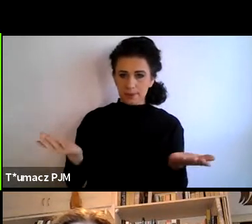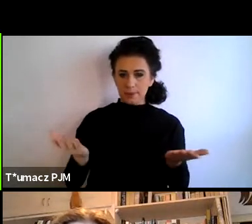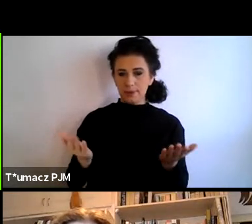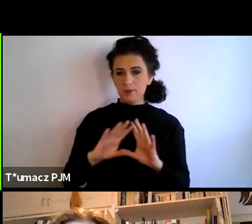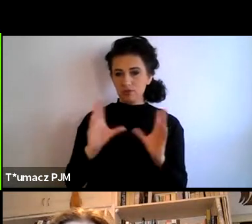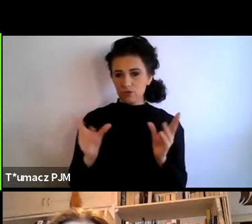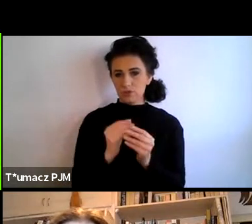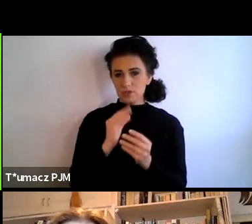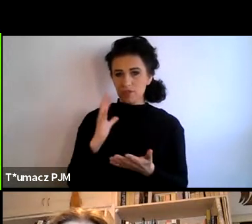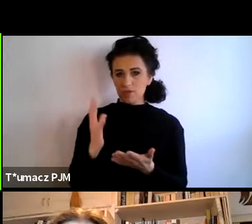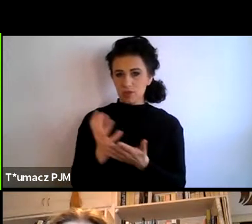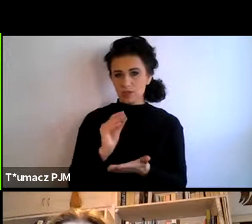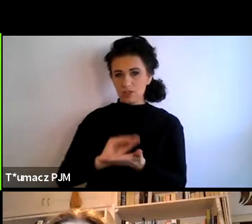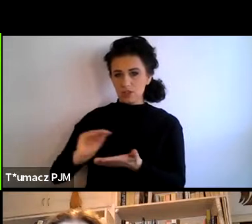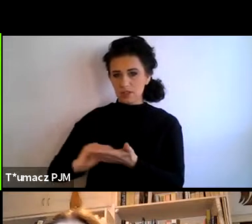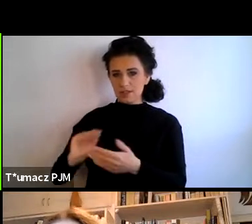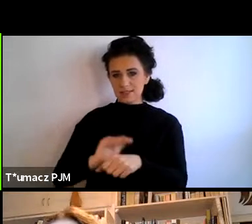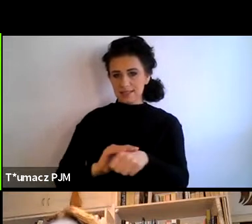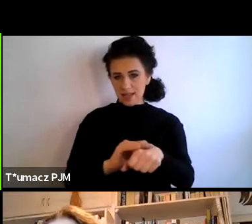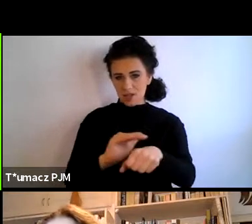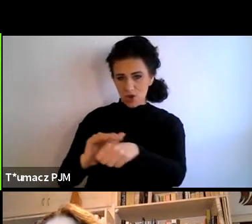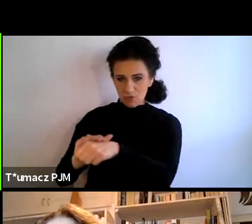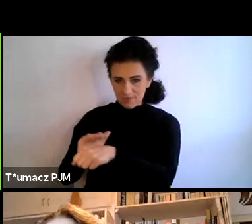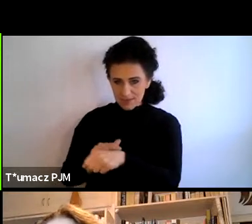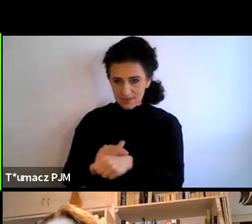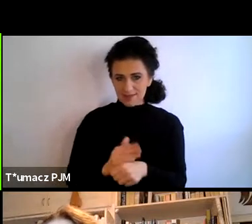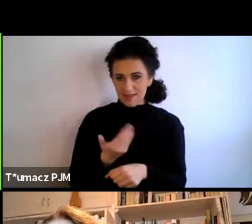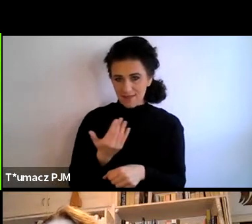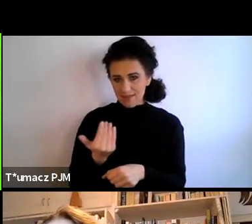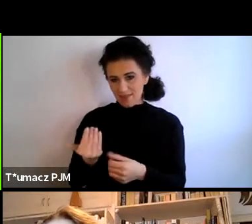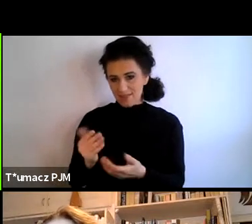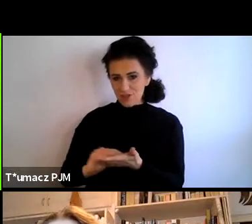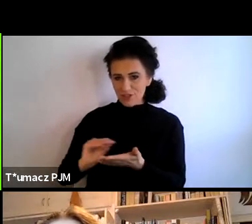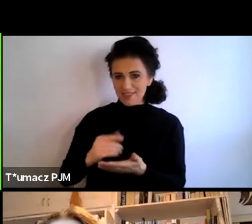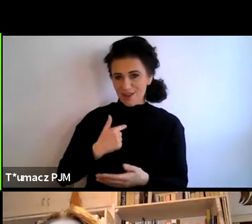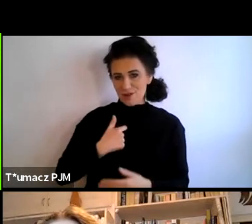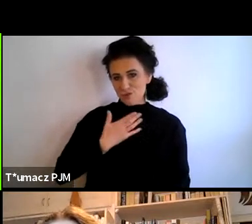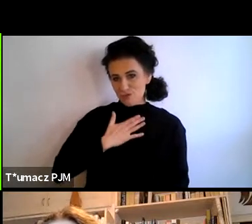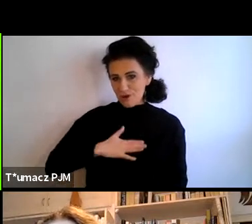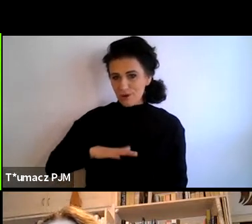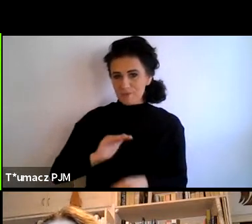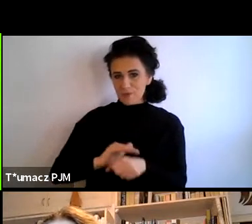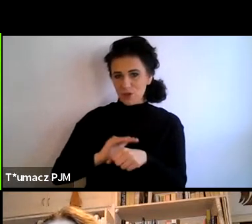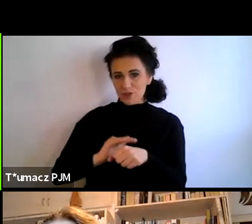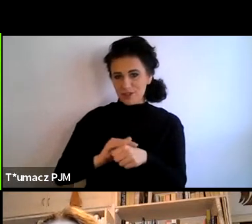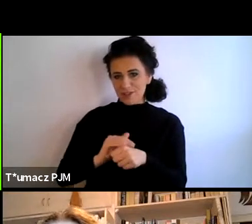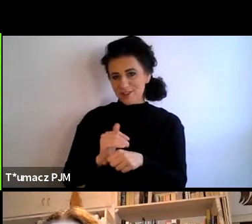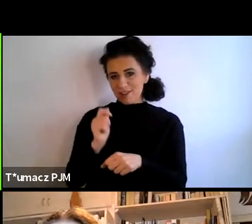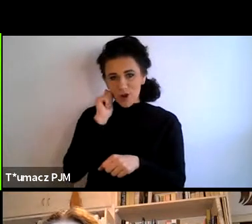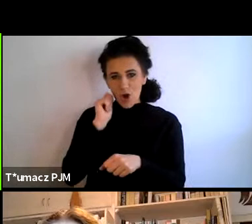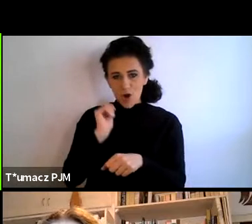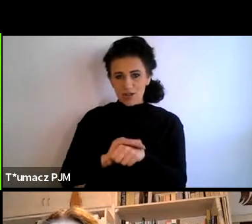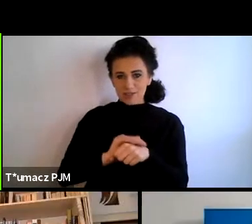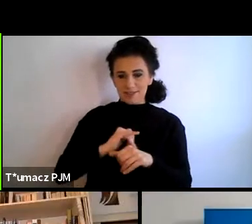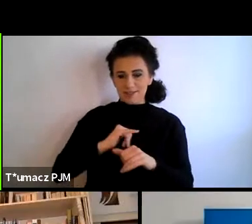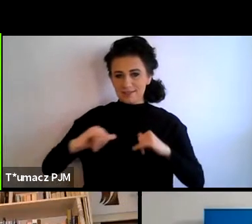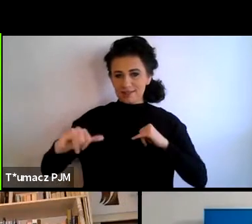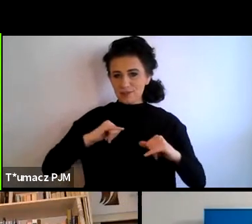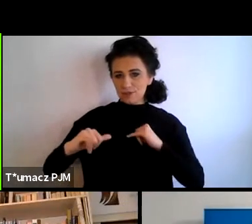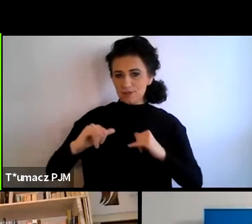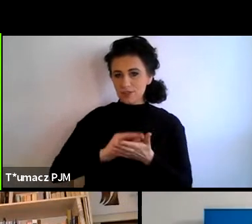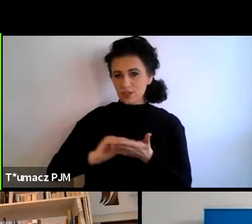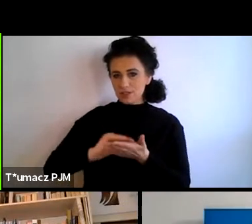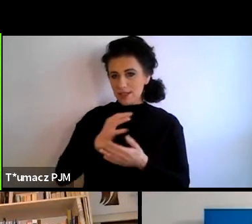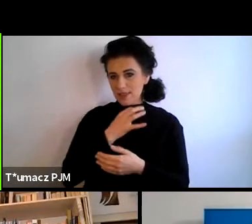wszyscy korzystaliśmy z notatek swoich znajomych. Ja tam bardzo lubiłem notatki koleżanek na zarządzaniu, które notowały